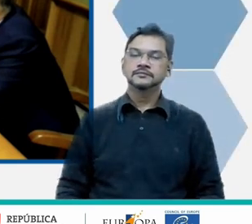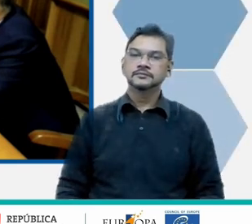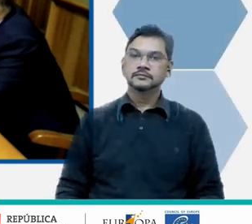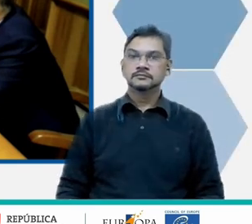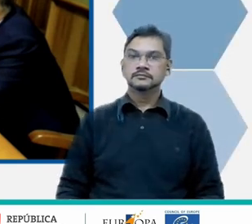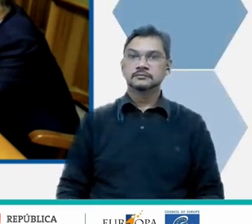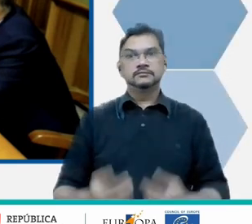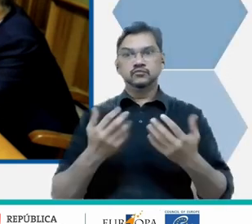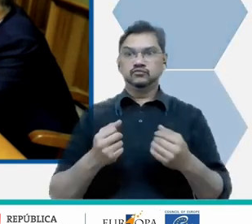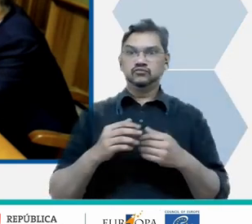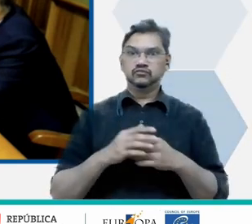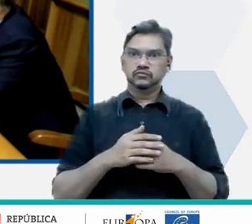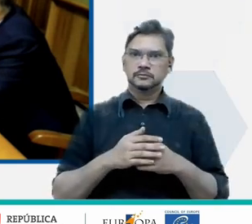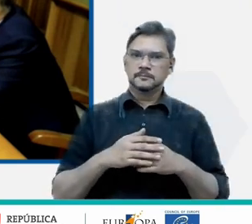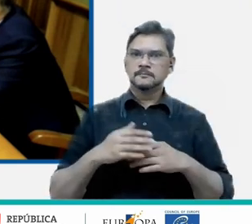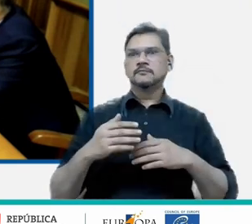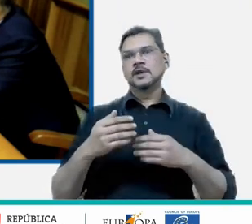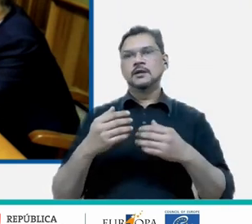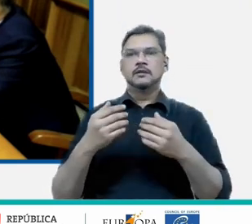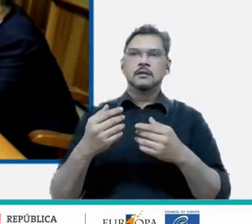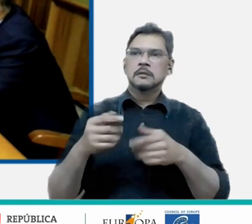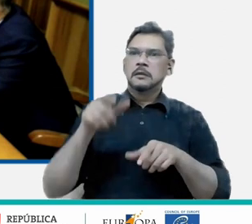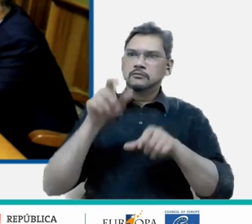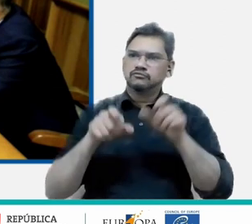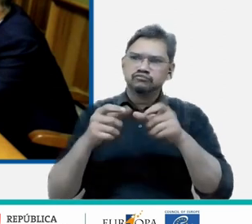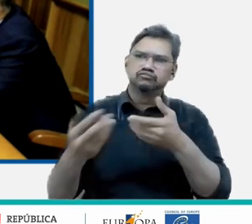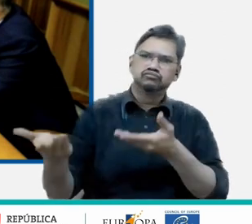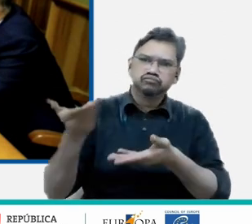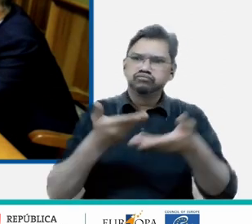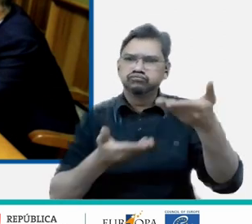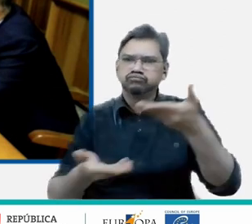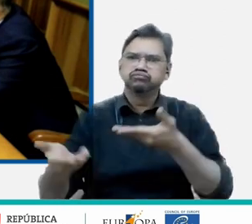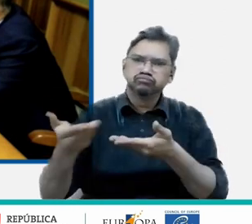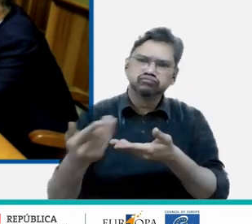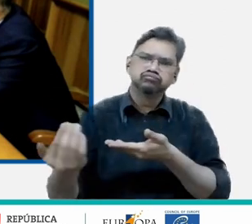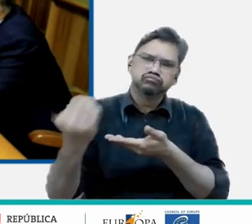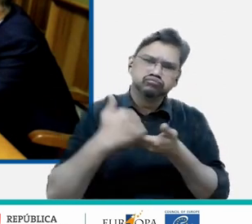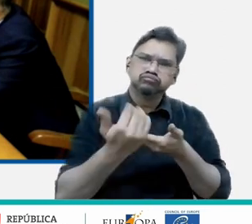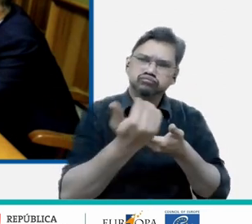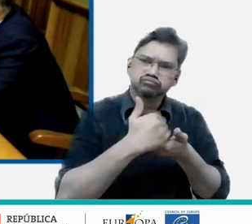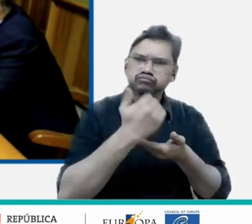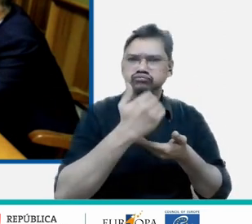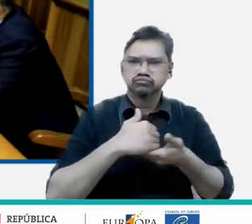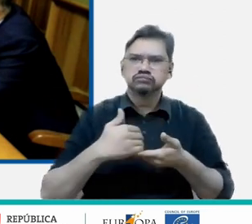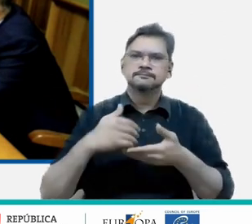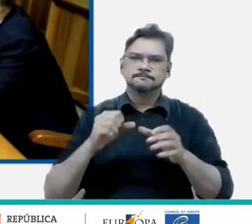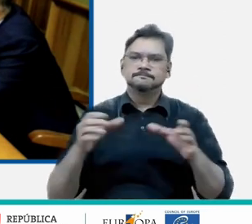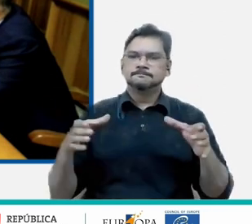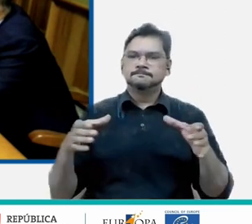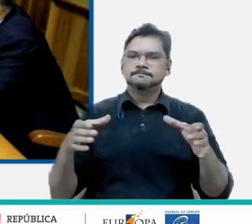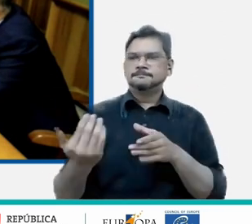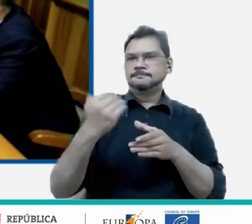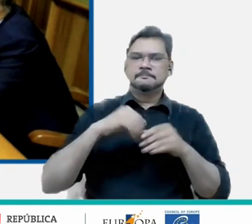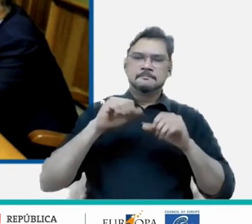осуществлении проектов. Нам интересно узнать опыт других городов и возможности привлечения интересов